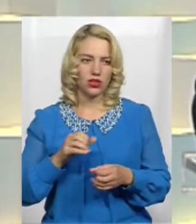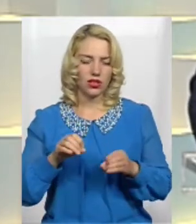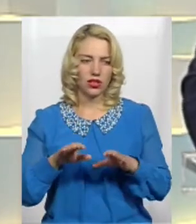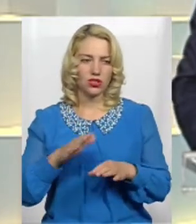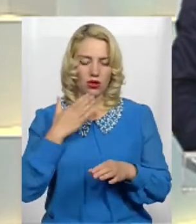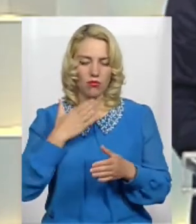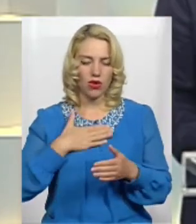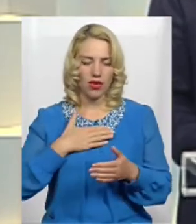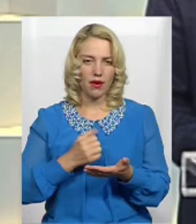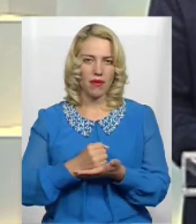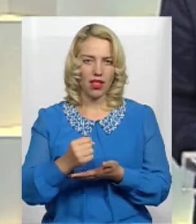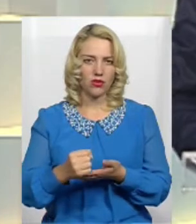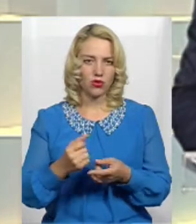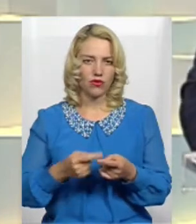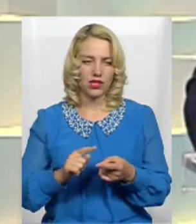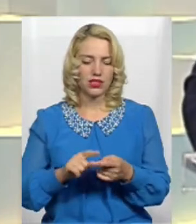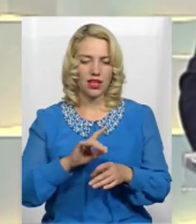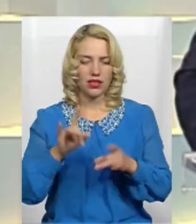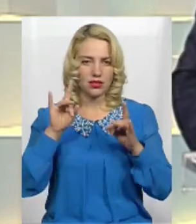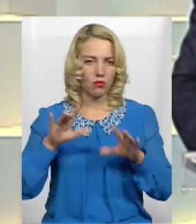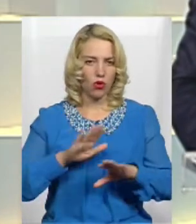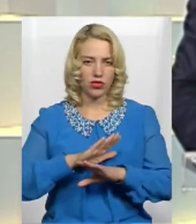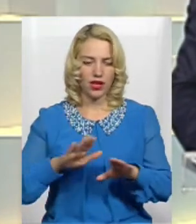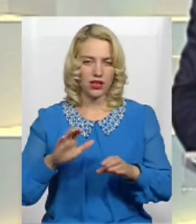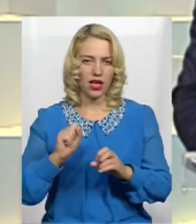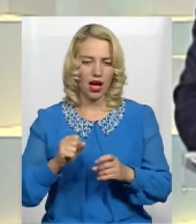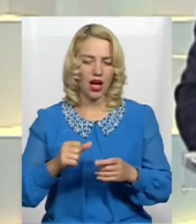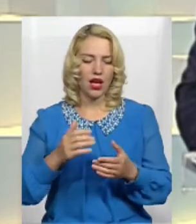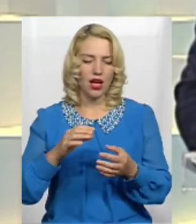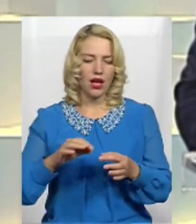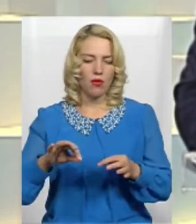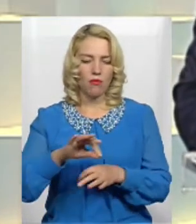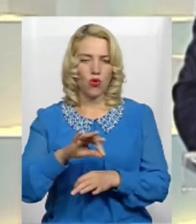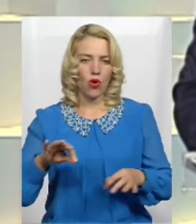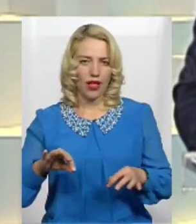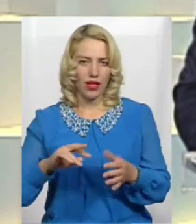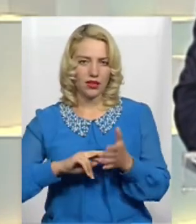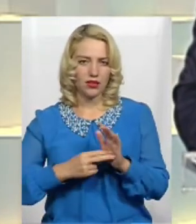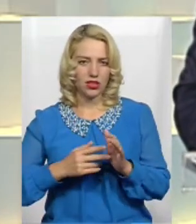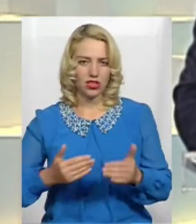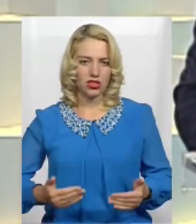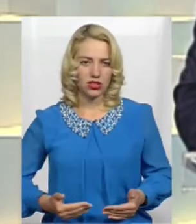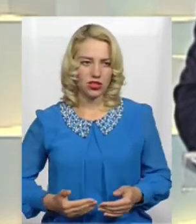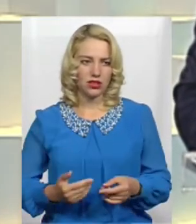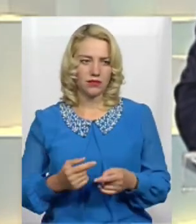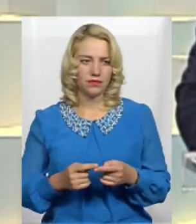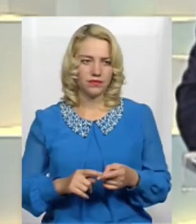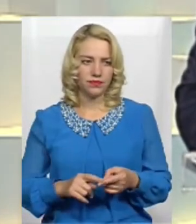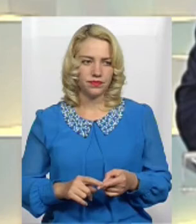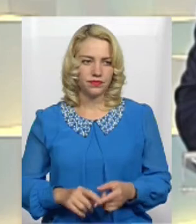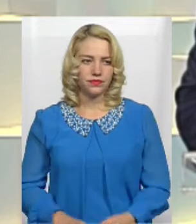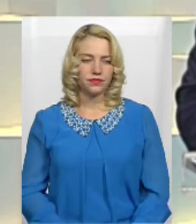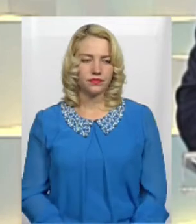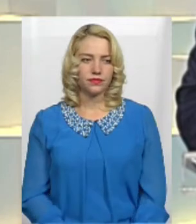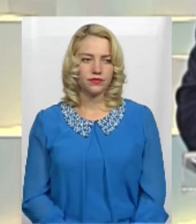рішення моє балотуватися не є спонтанним, а є фактично продиктованим часом і поступовим моїм ходом